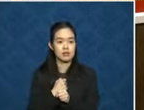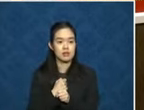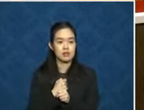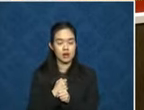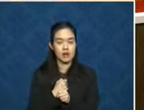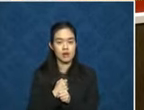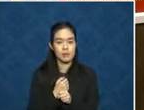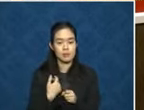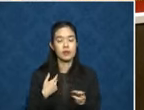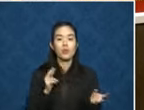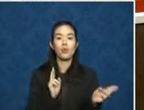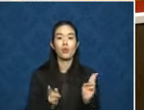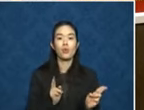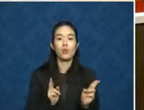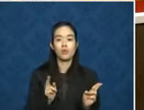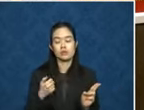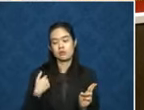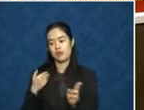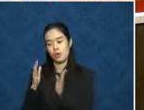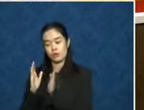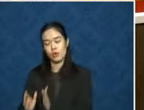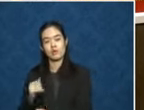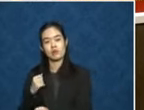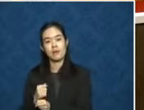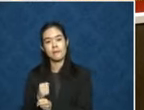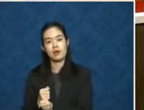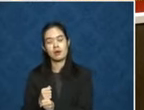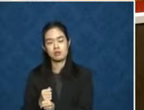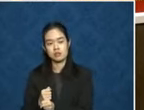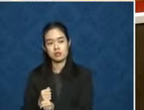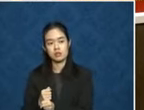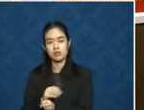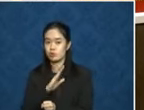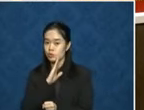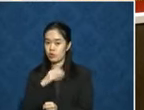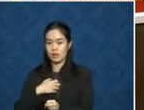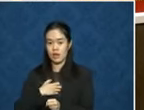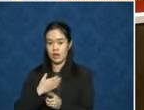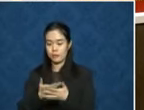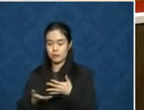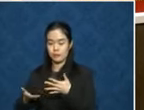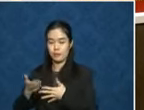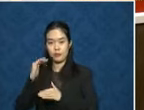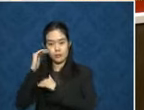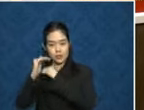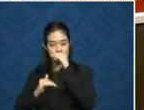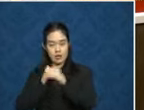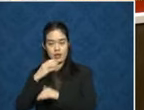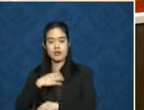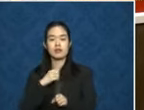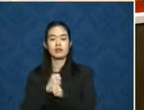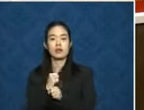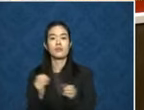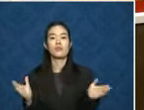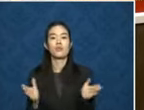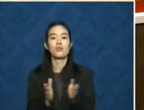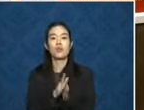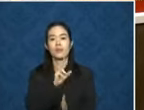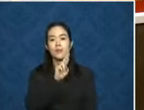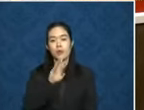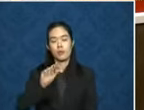แบบเดิมๆได้หรือเราที่เราเรียกกันว่าทำงานแบบรูทีนดังนั้นถ้าเราอยากอยู่เหนือ AI อยากอยู่ร่วมกับ AI หรือว่าใช้ AI